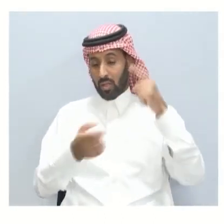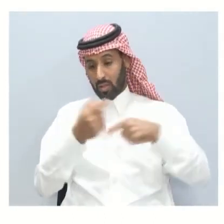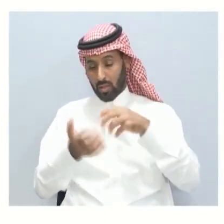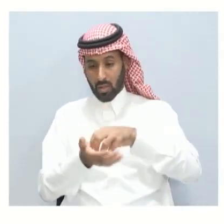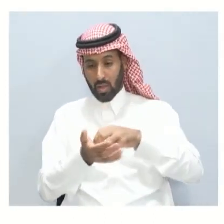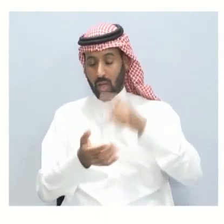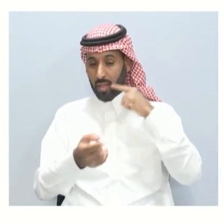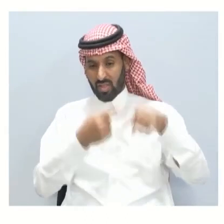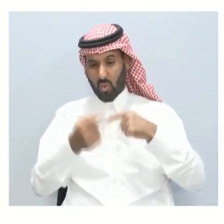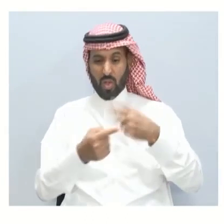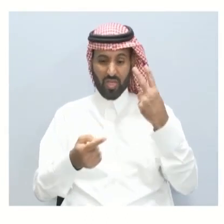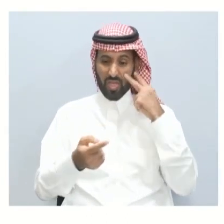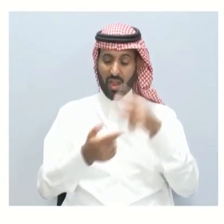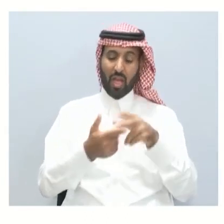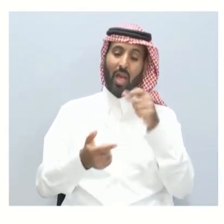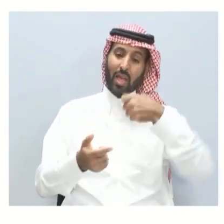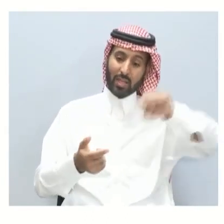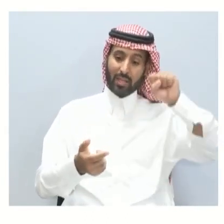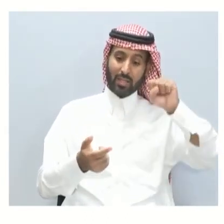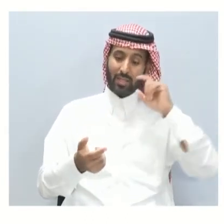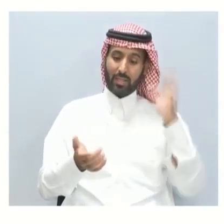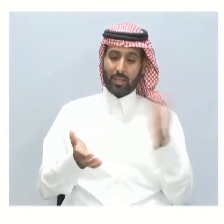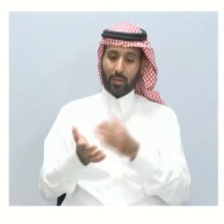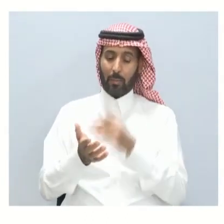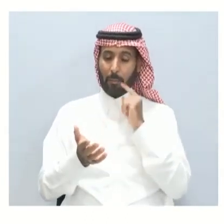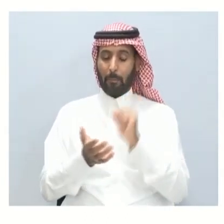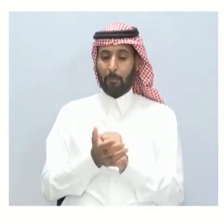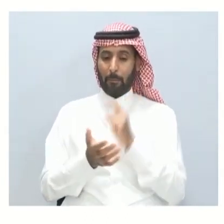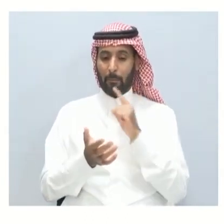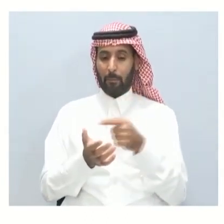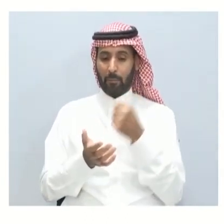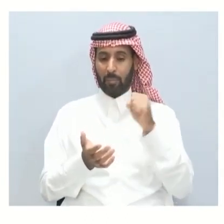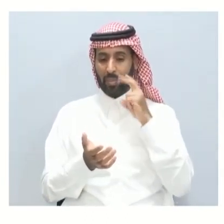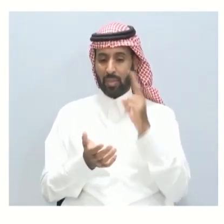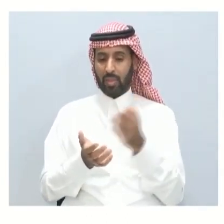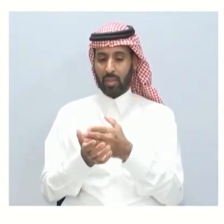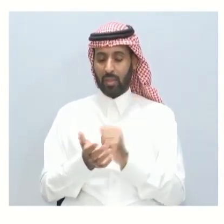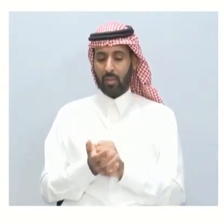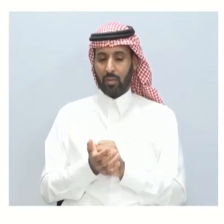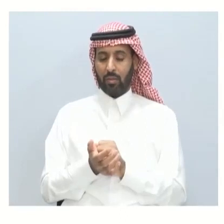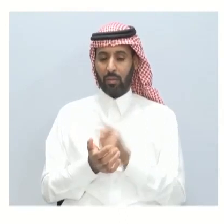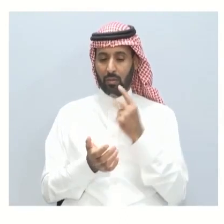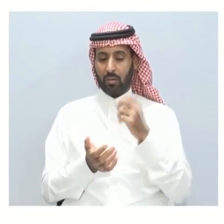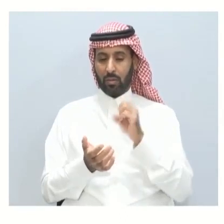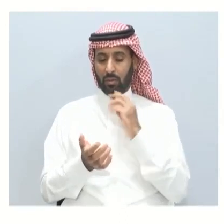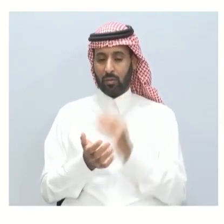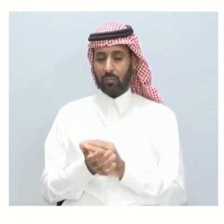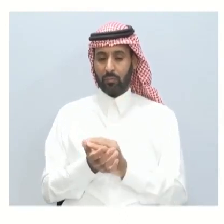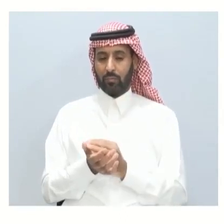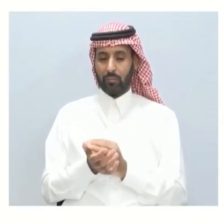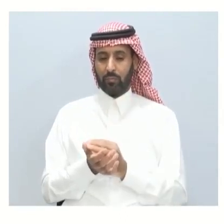الدوره الثانيه هو الفئه اس اذا المجموعه الثانيه والدوره الثانيه والفئه